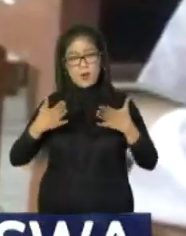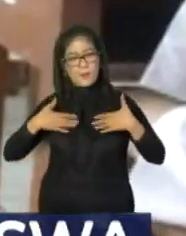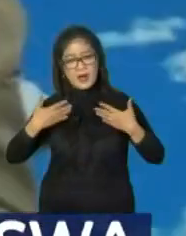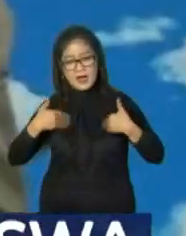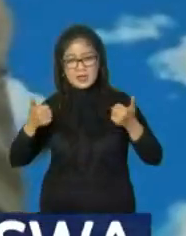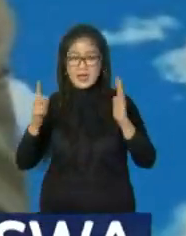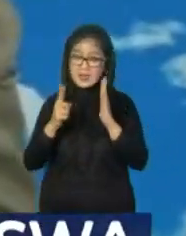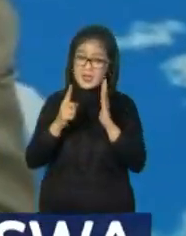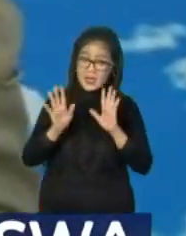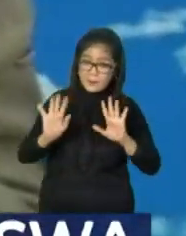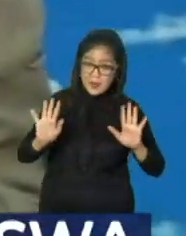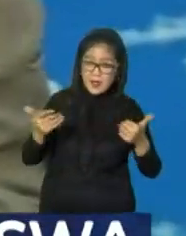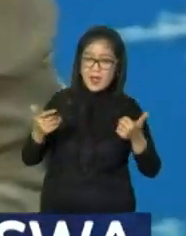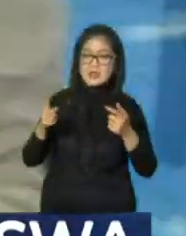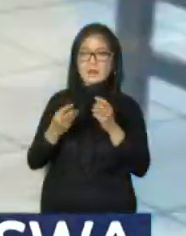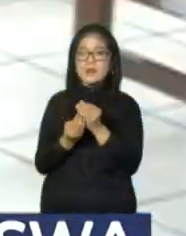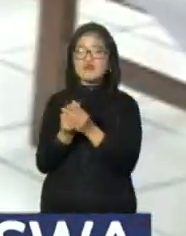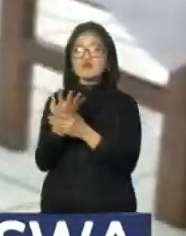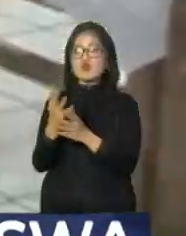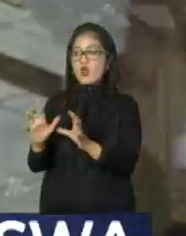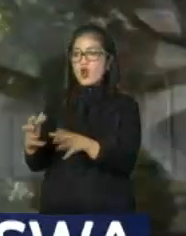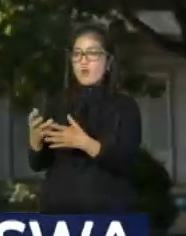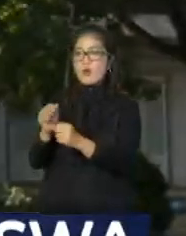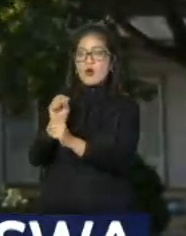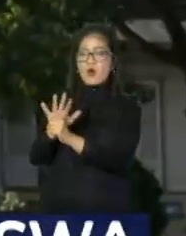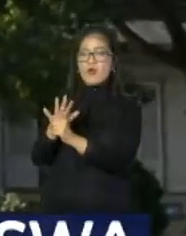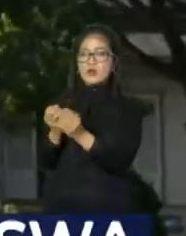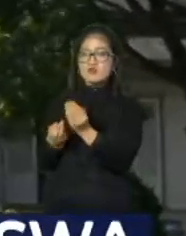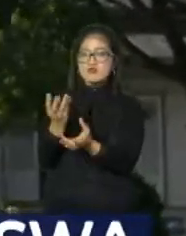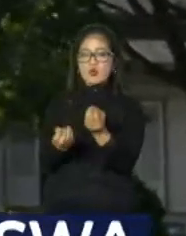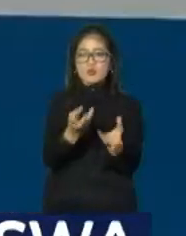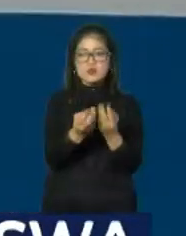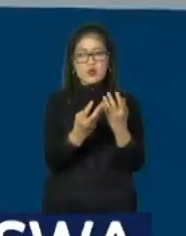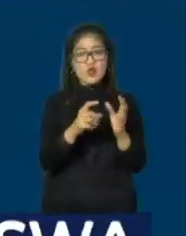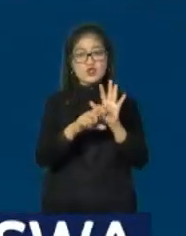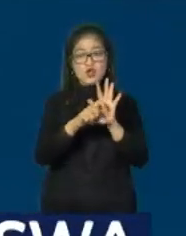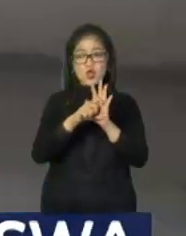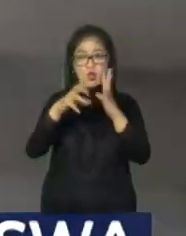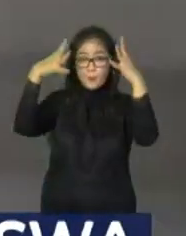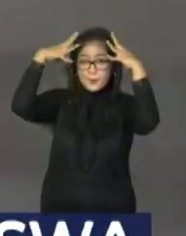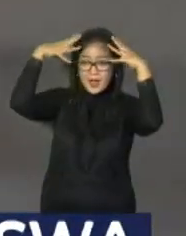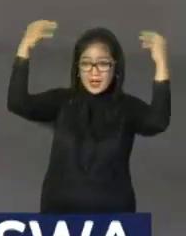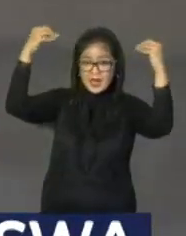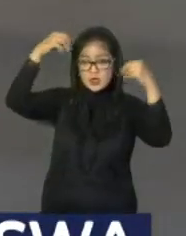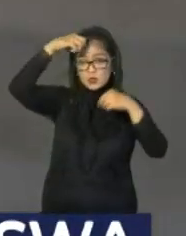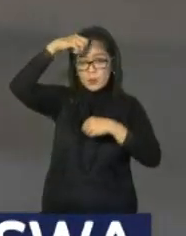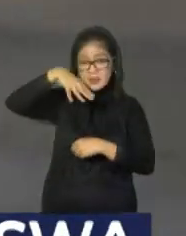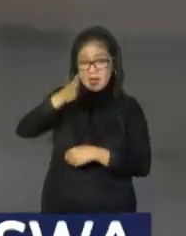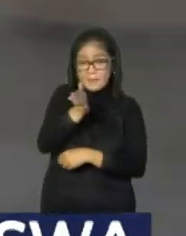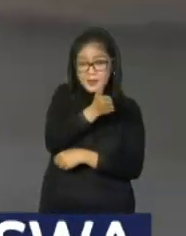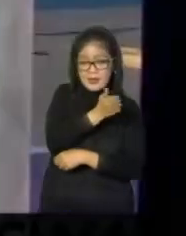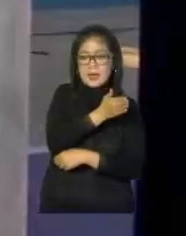namun sejumlah klaster sekolah bermunculan. Seperti di Padang Panjang, Sumatera Barat, dan Purbalingga, Jawa